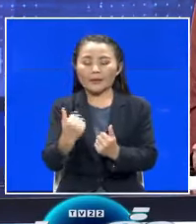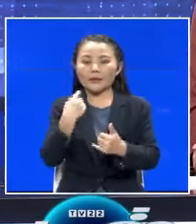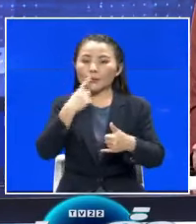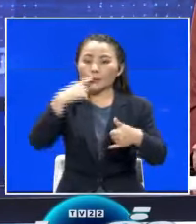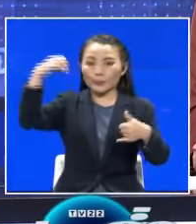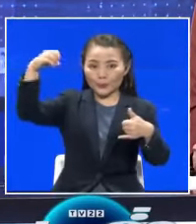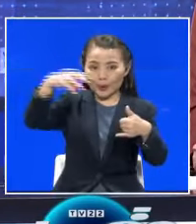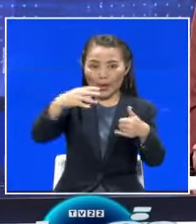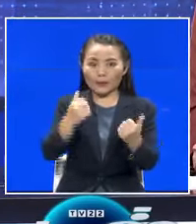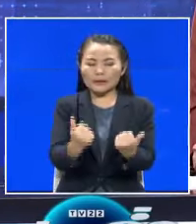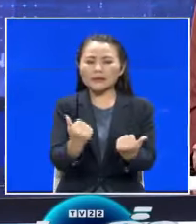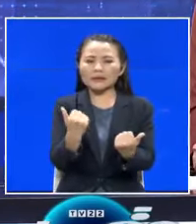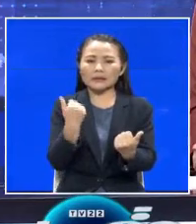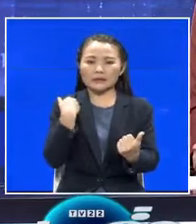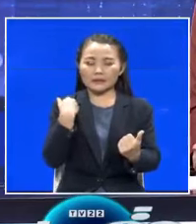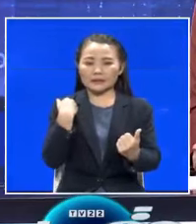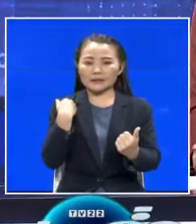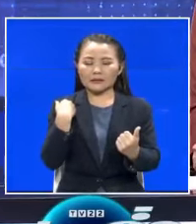ค่ะ ตั้งแต่